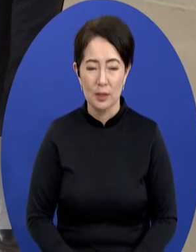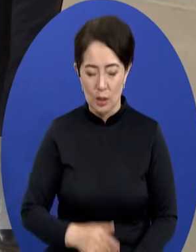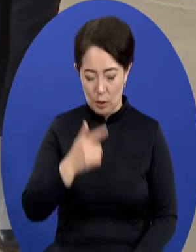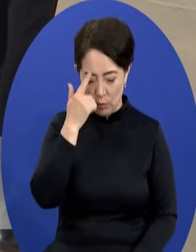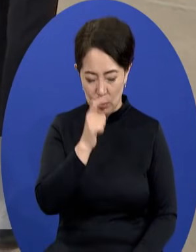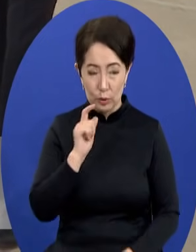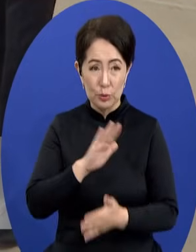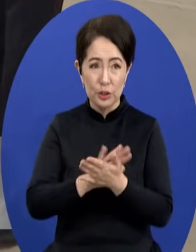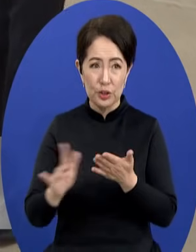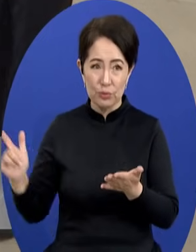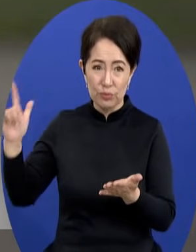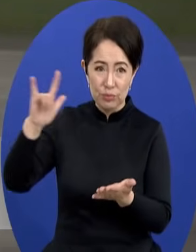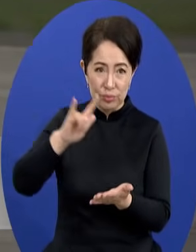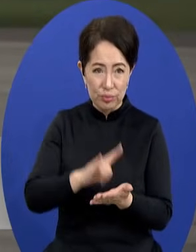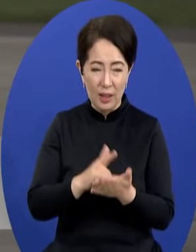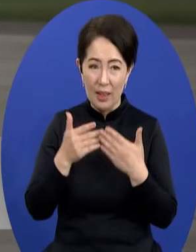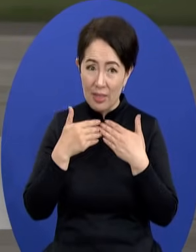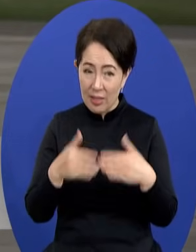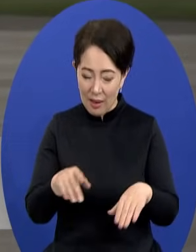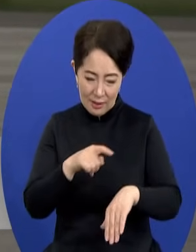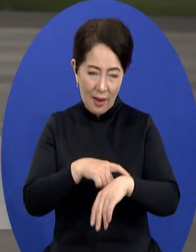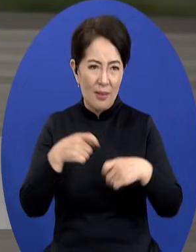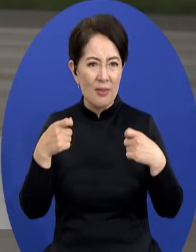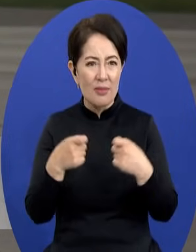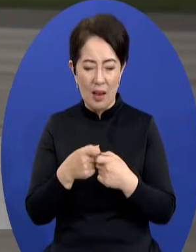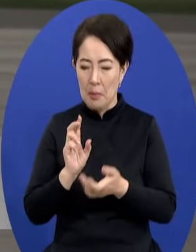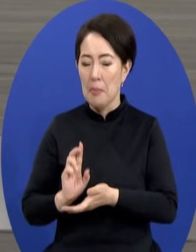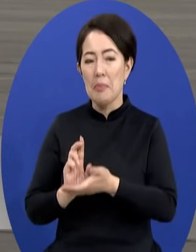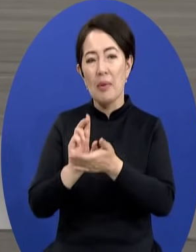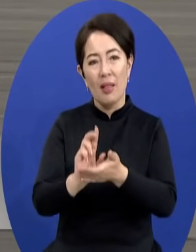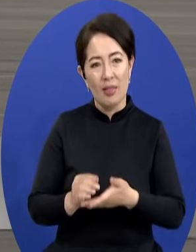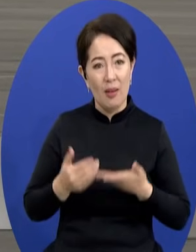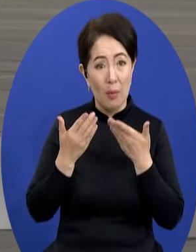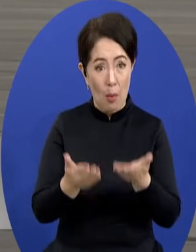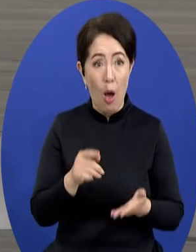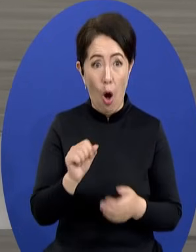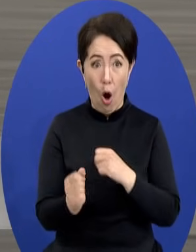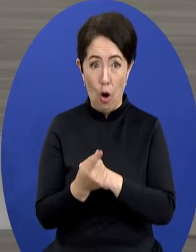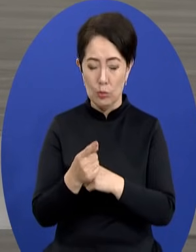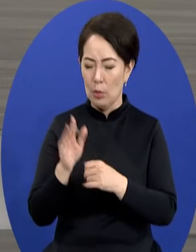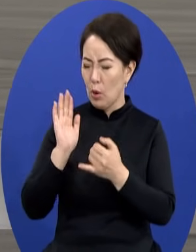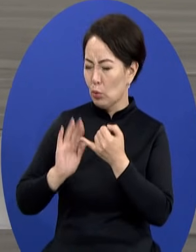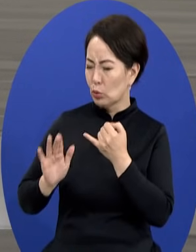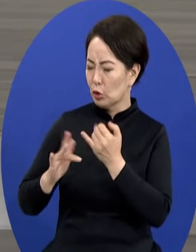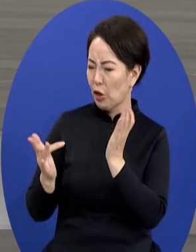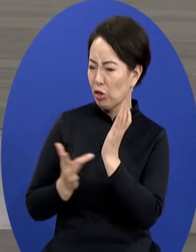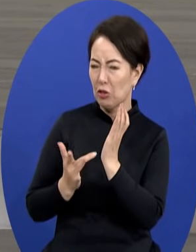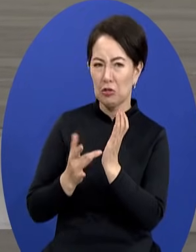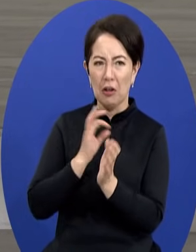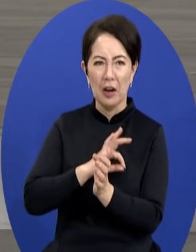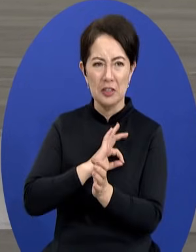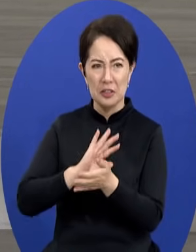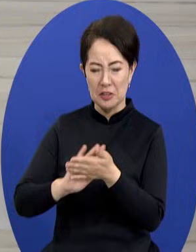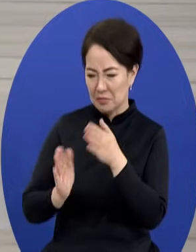Монголчууд шинэ нисэх буудлаа ашиглалтанд оруулж байгаа цаг мөчтөө энэ бэлэг давхцсан нь онцгой байлаа. Хамгийн сүүлийн үеийн технологиг ашиглан хийсэн